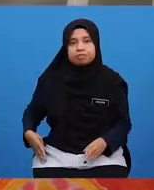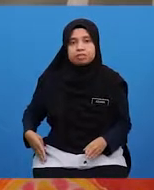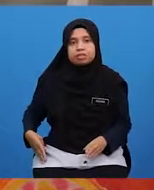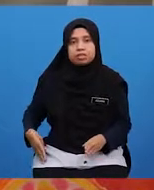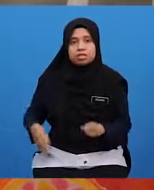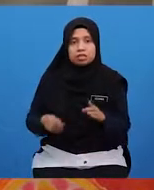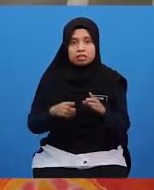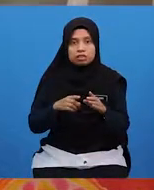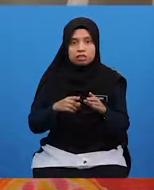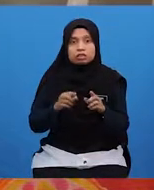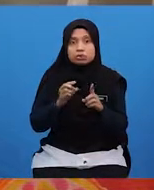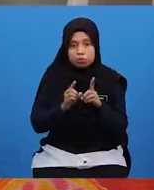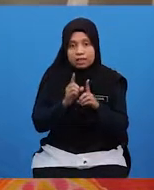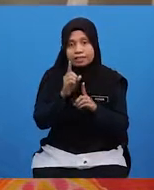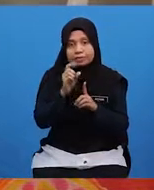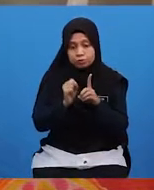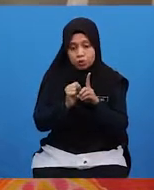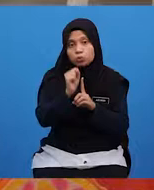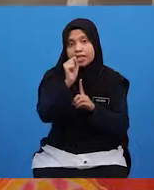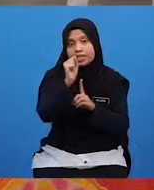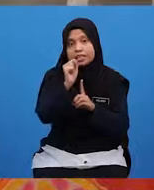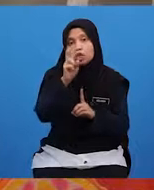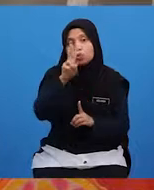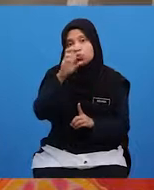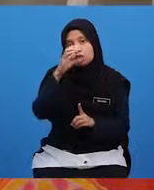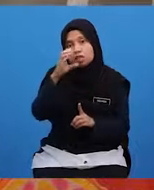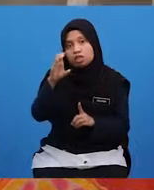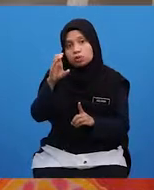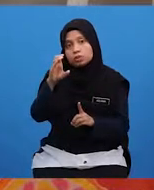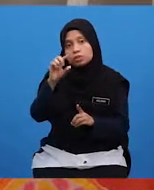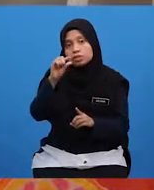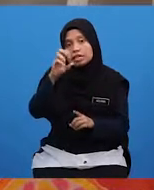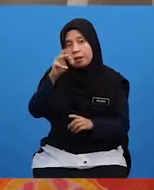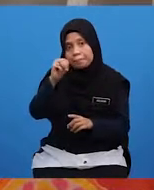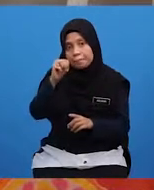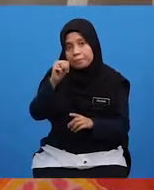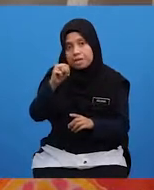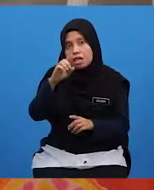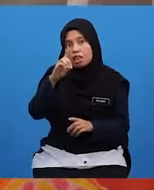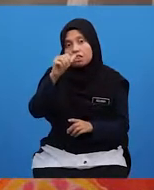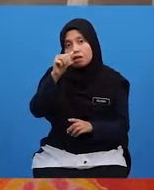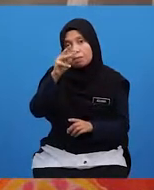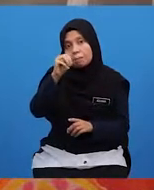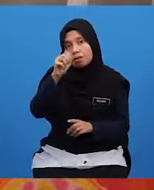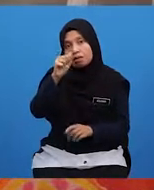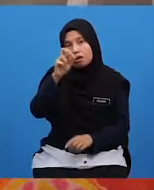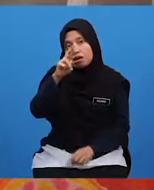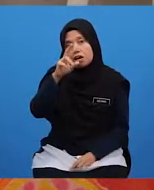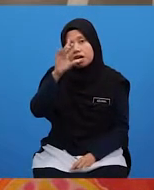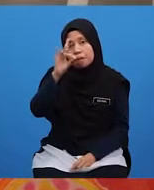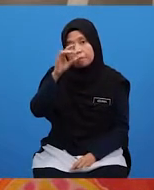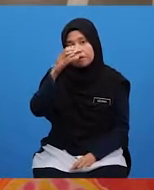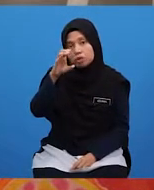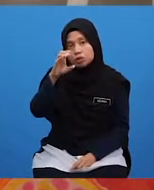Sukatan bagi lilin putih adalah 200 gram, damar 800 gram,